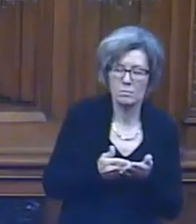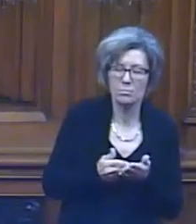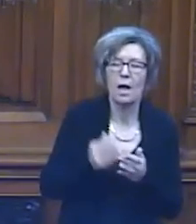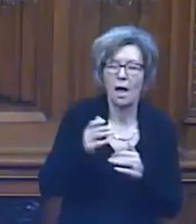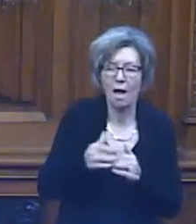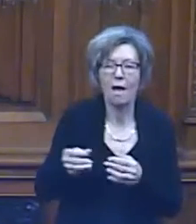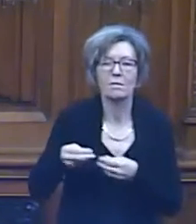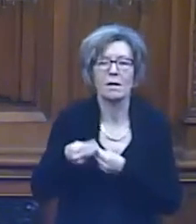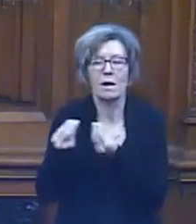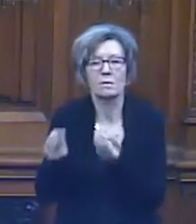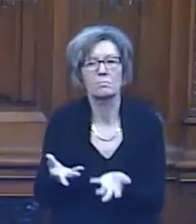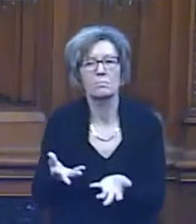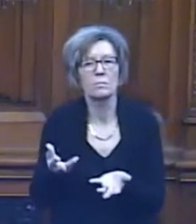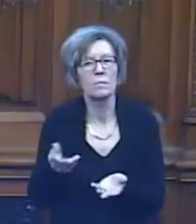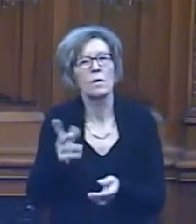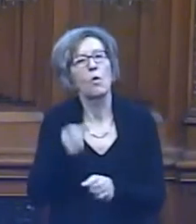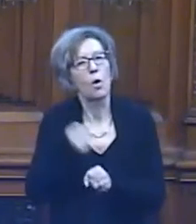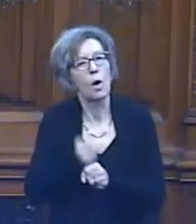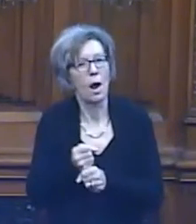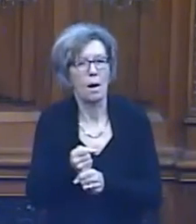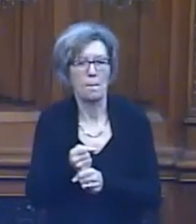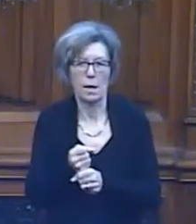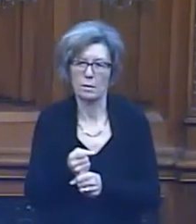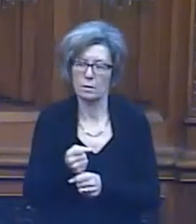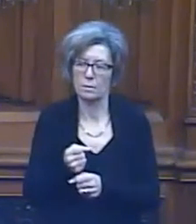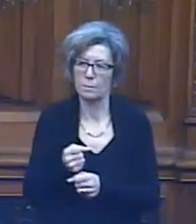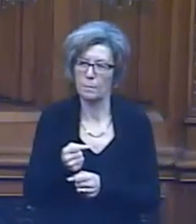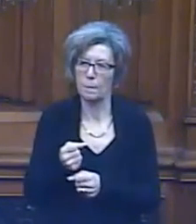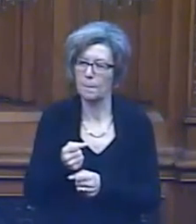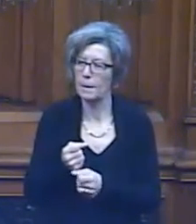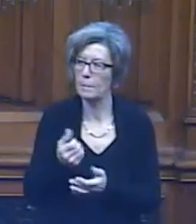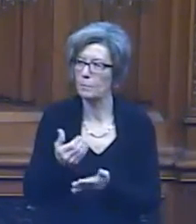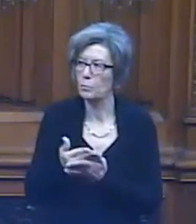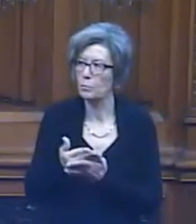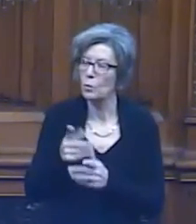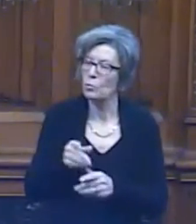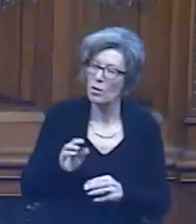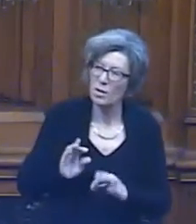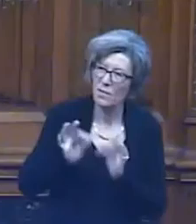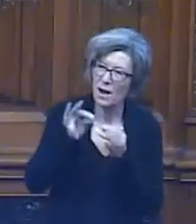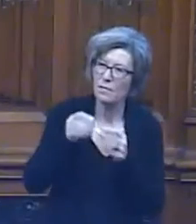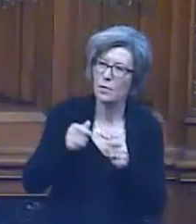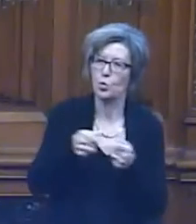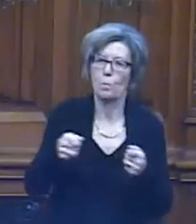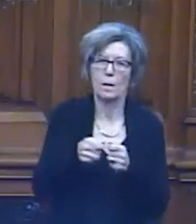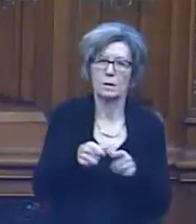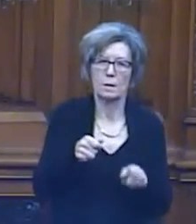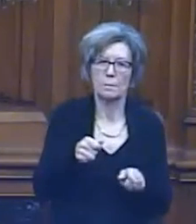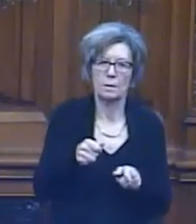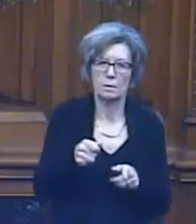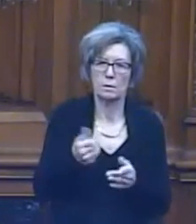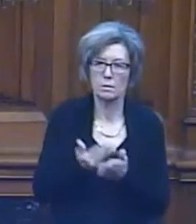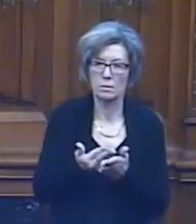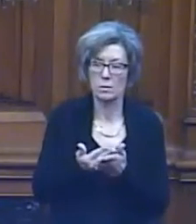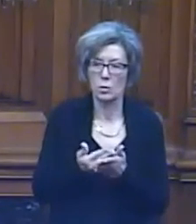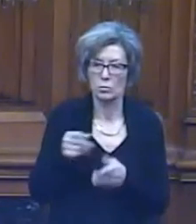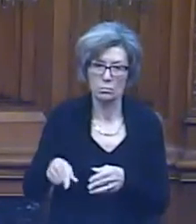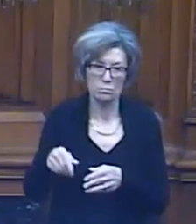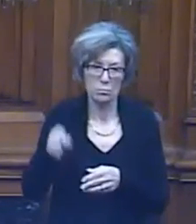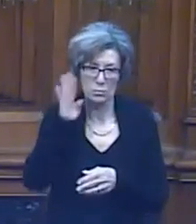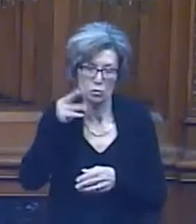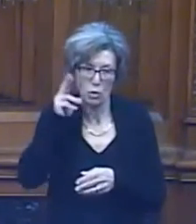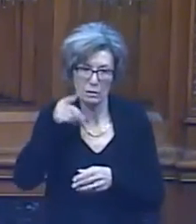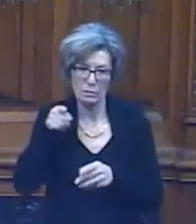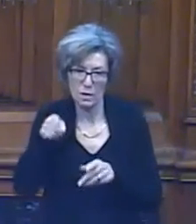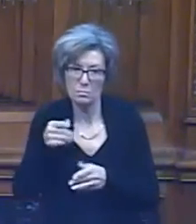Anreize für Arbeit zu schaffen. Da geht es vor allem um Qualifikationsmaßnahmen. Und die Stadt Wien